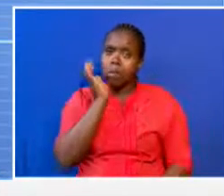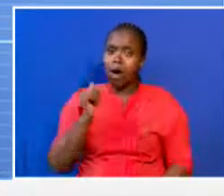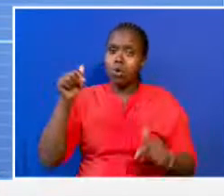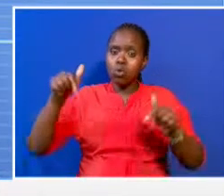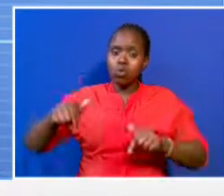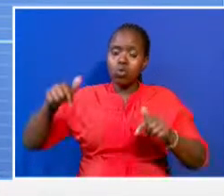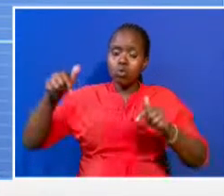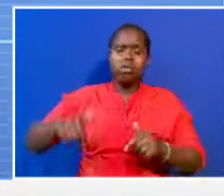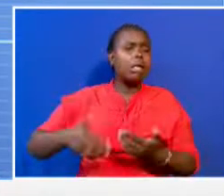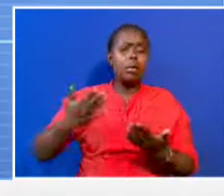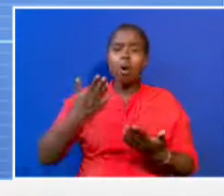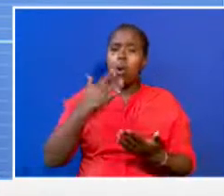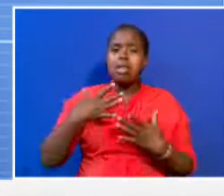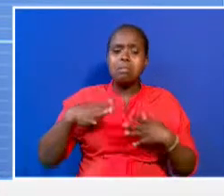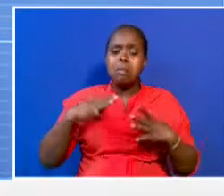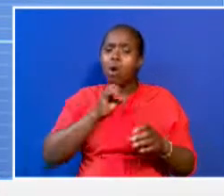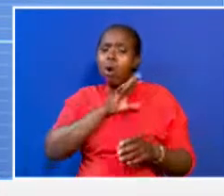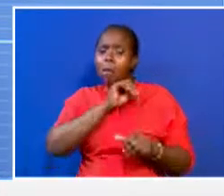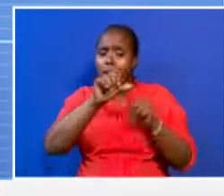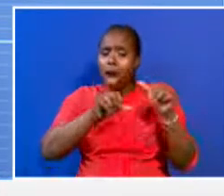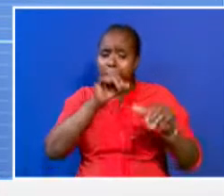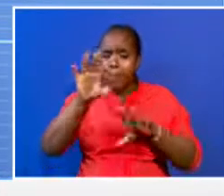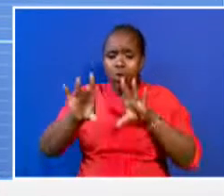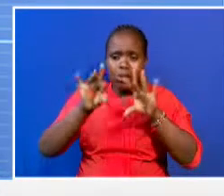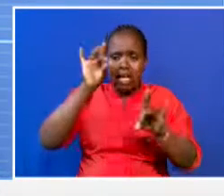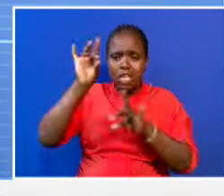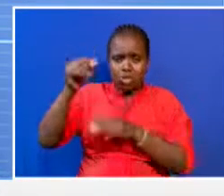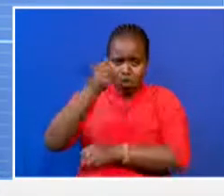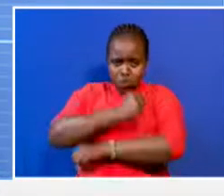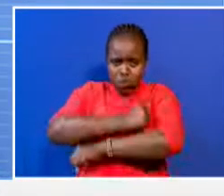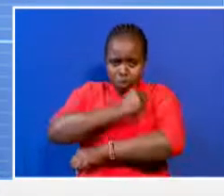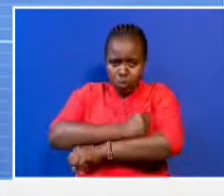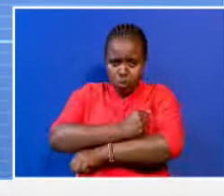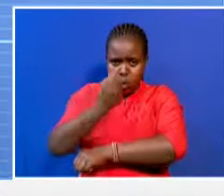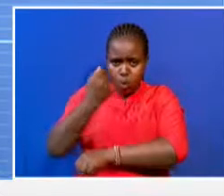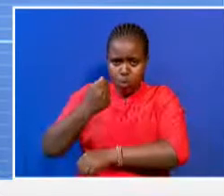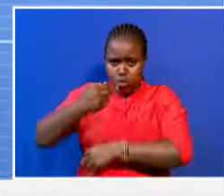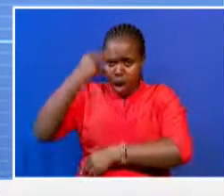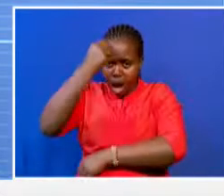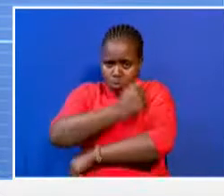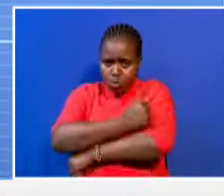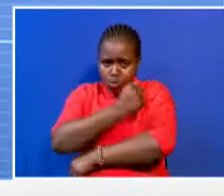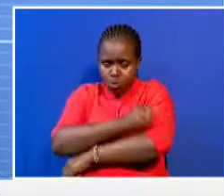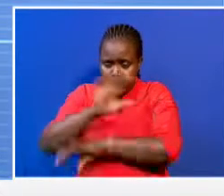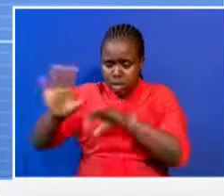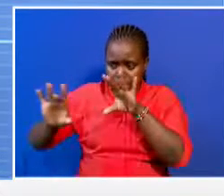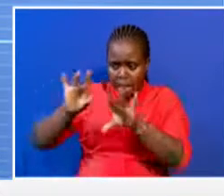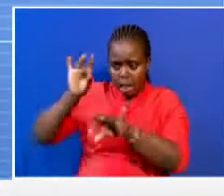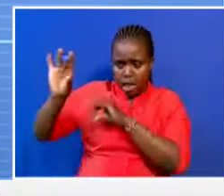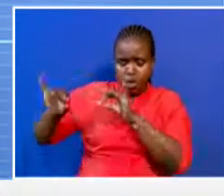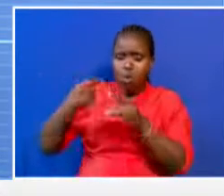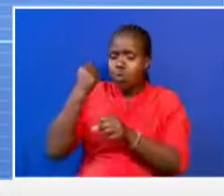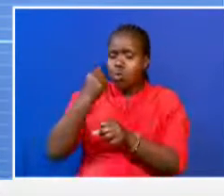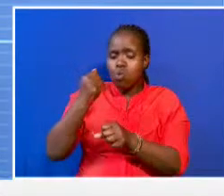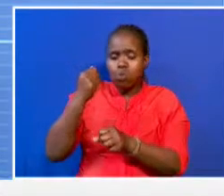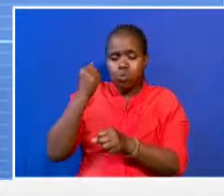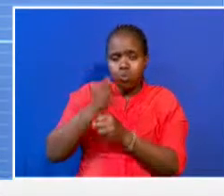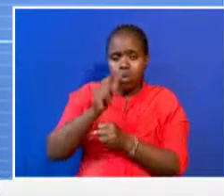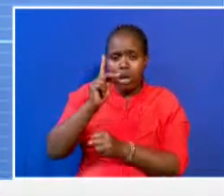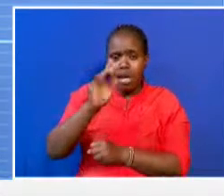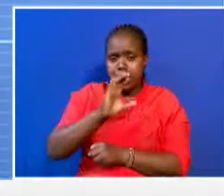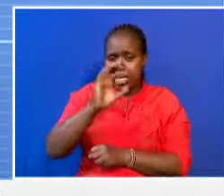kauli za wale wanaozua utata kuhusu uteuzi wa shule za upili na wanafunzi watakaojiunga na waliofanya mtihani wa KCPE.